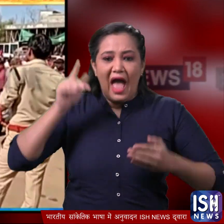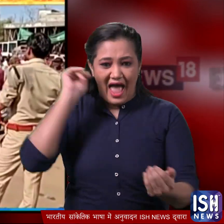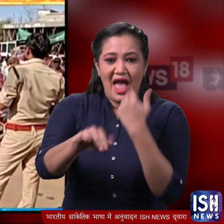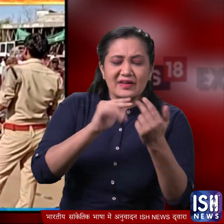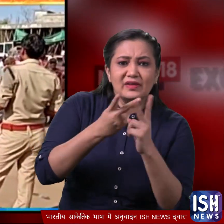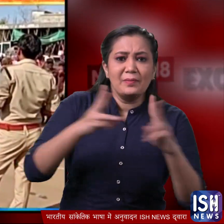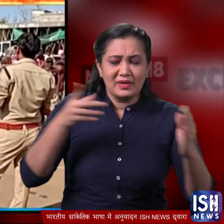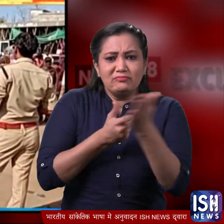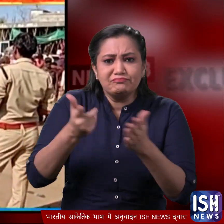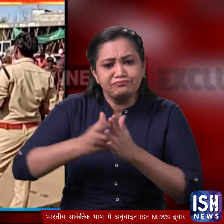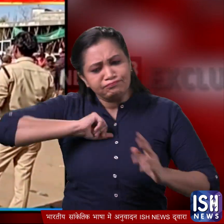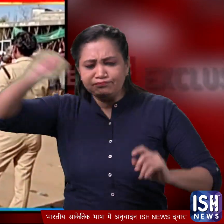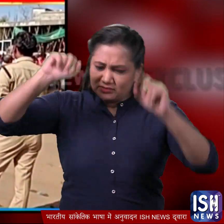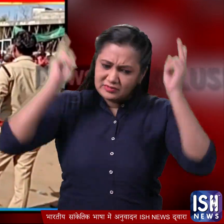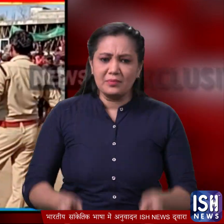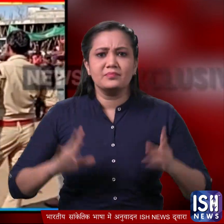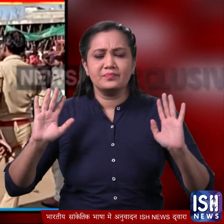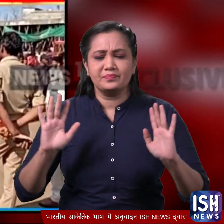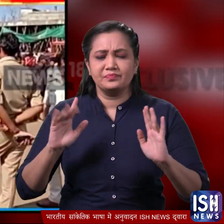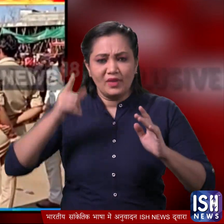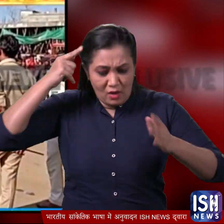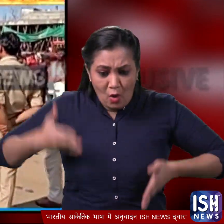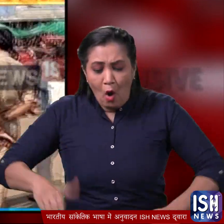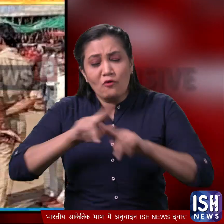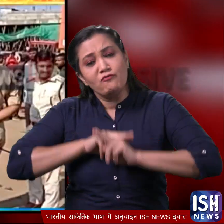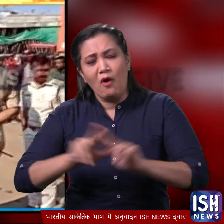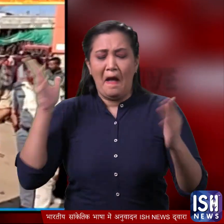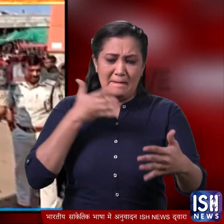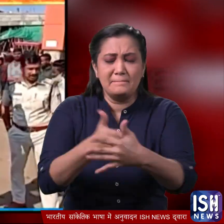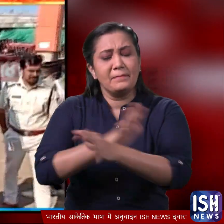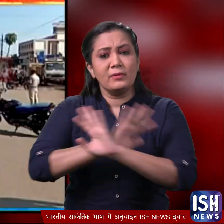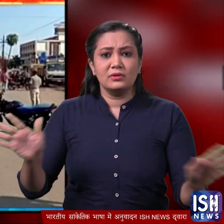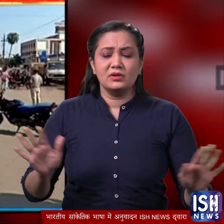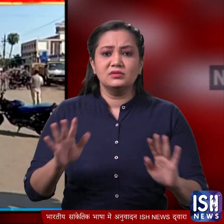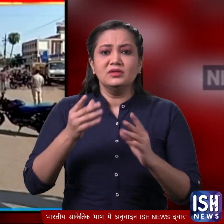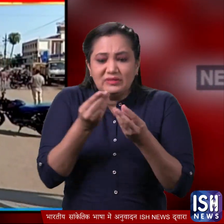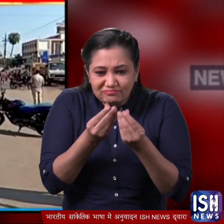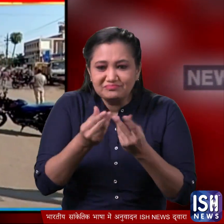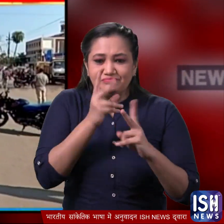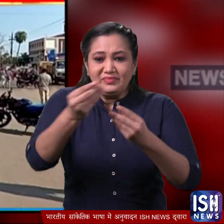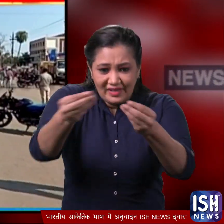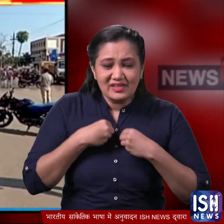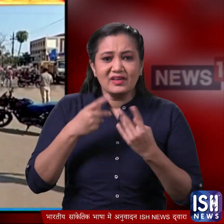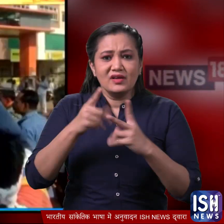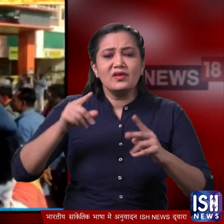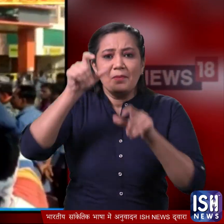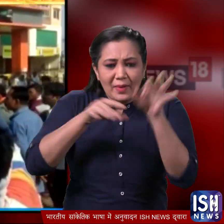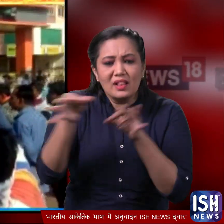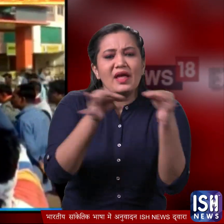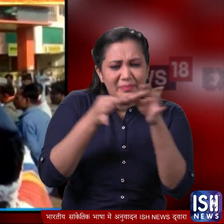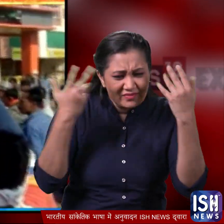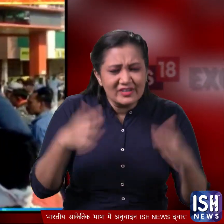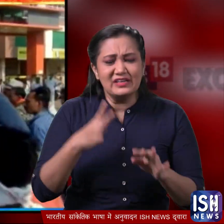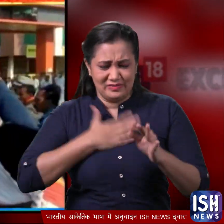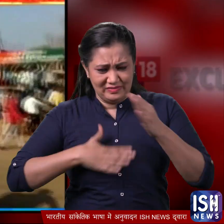के सामने वाले हाईवे पर कई किसान धरने पर बैठ गए। उन्होंने सड़क को पूरी तरह बंद कर दिया। इस दौरान खाद के लिए हंगामा कर रहे लोगों को